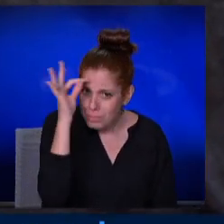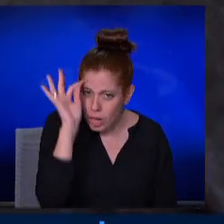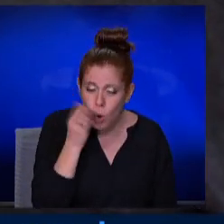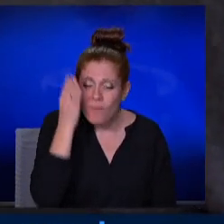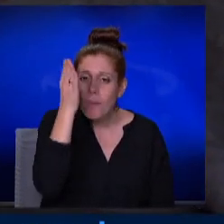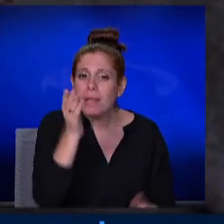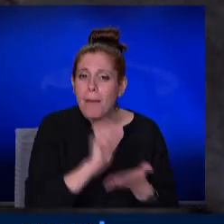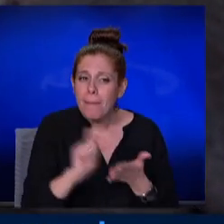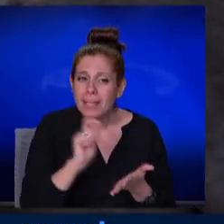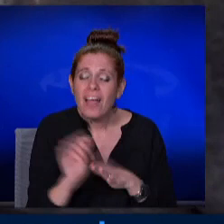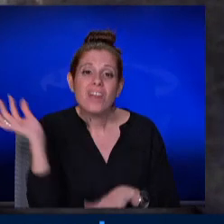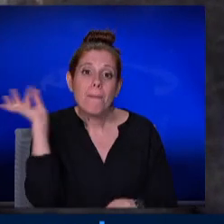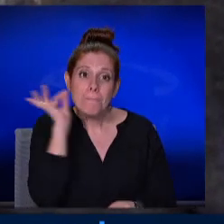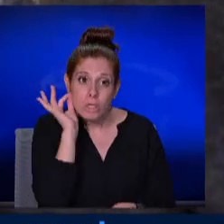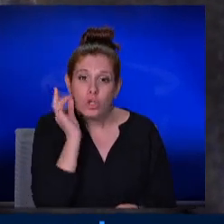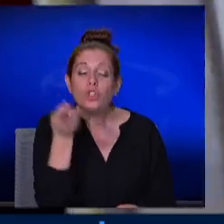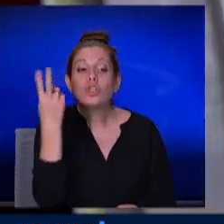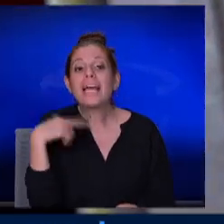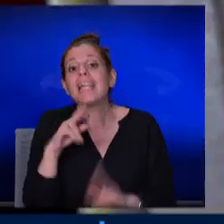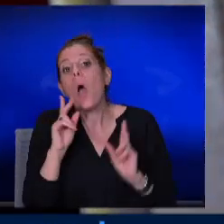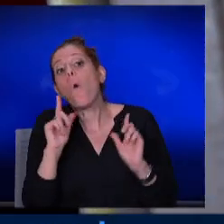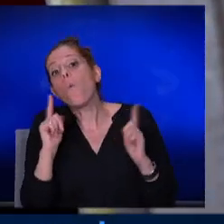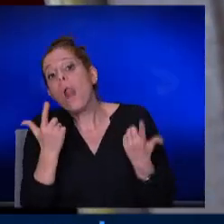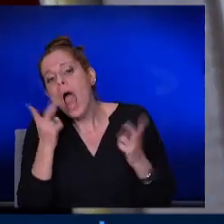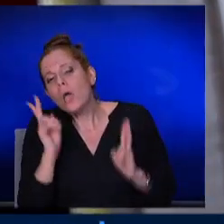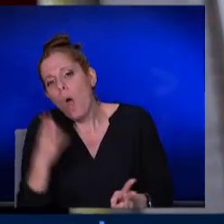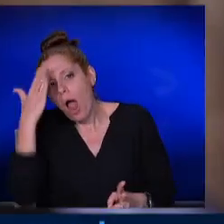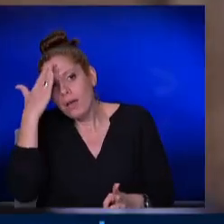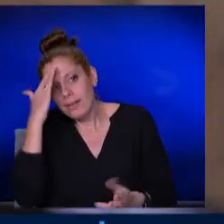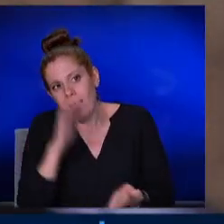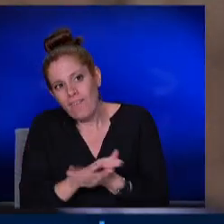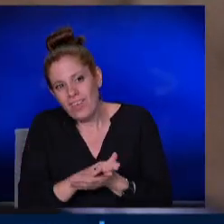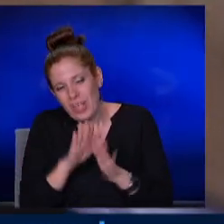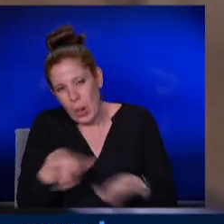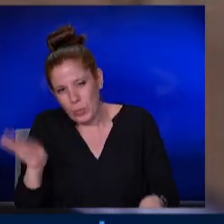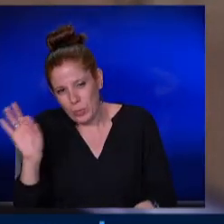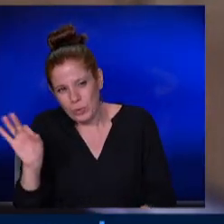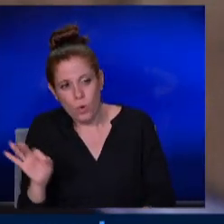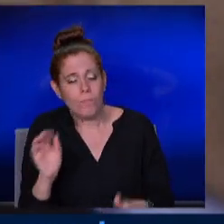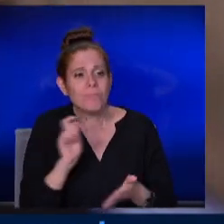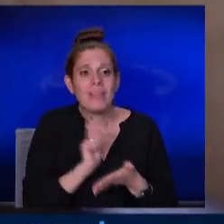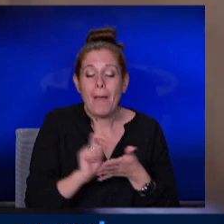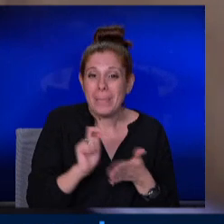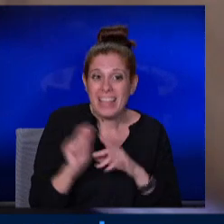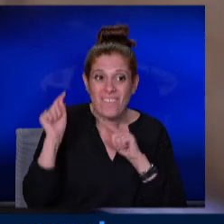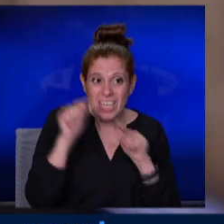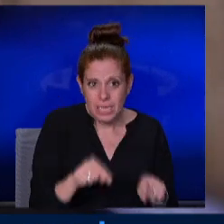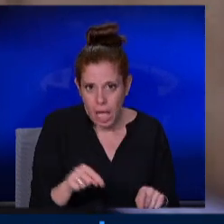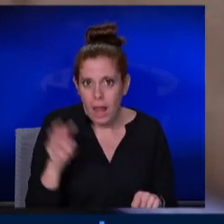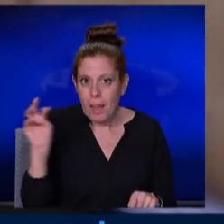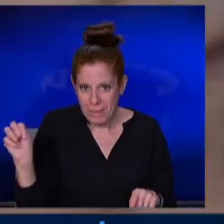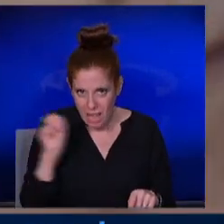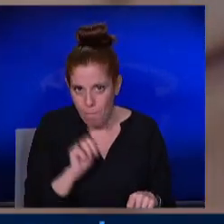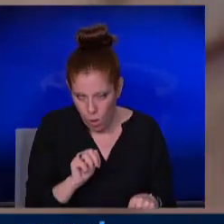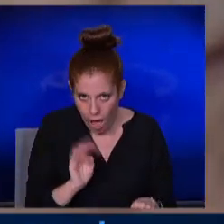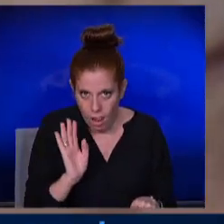במכתב למישהי שהייתה עשויה להכיר את חבר ילדותו. המכתב הגיע למדם